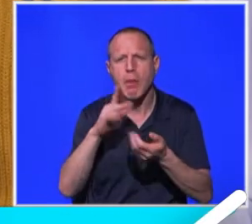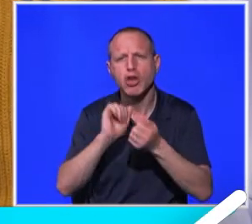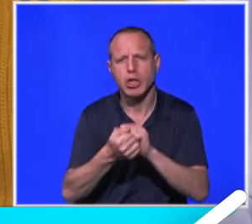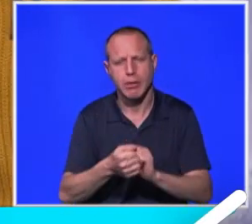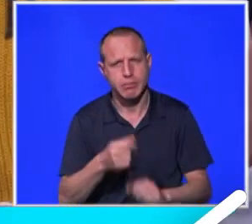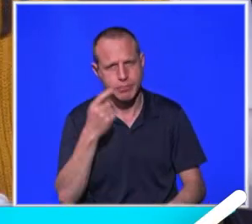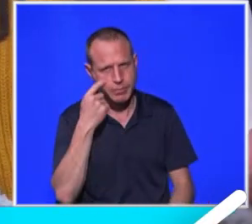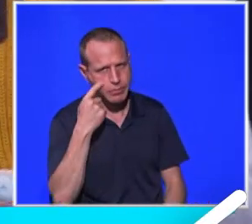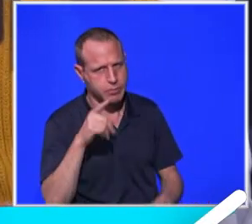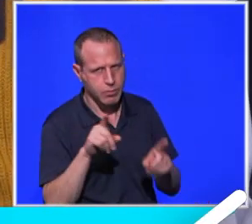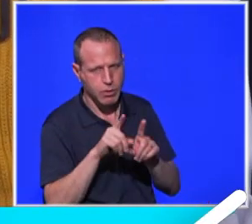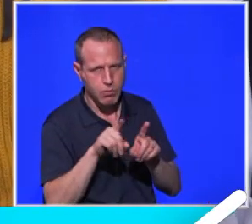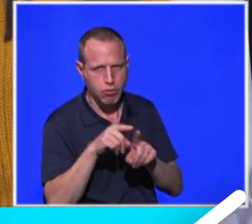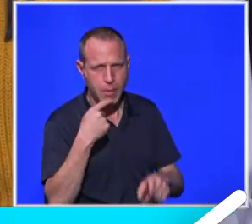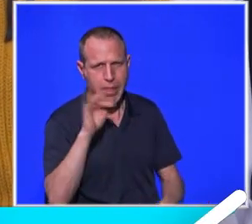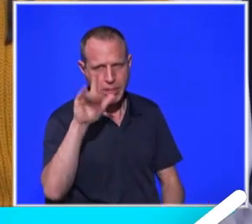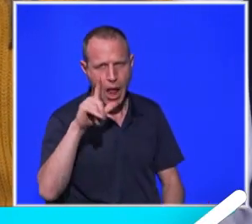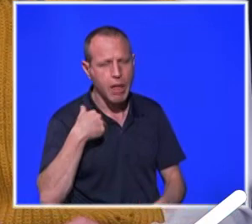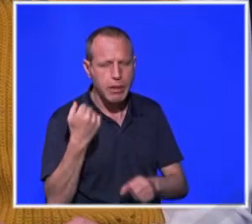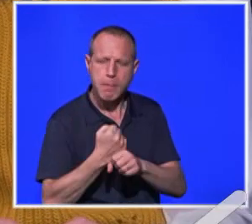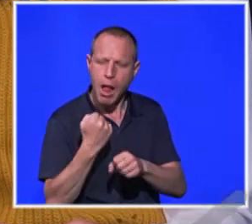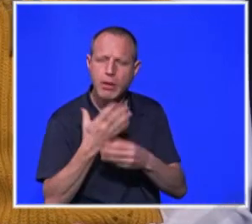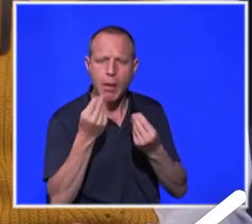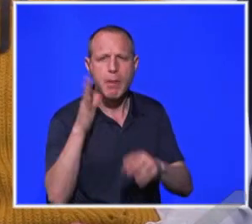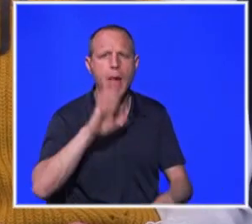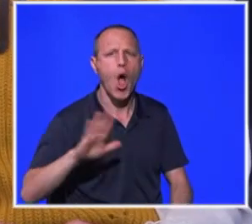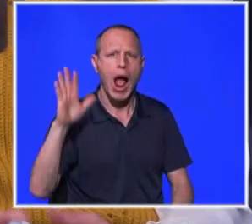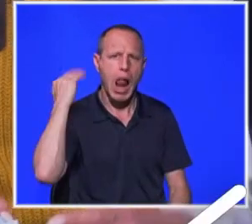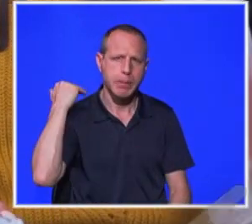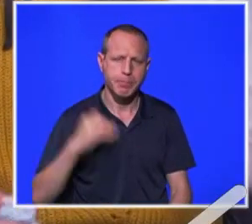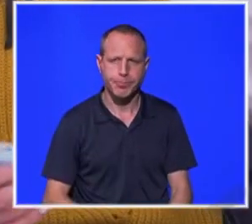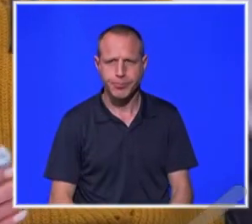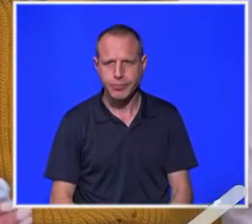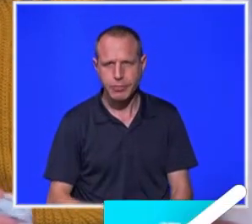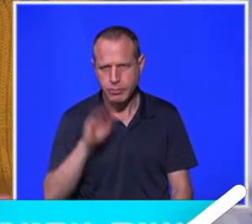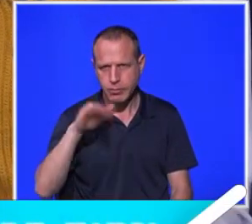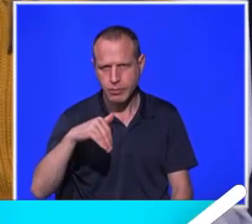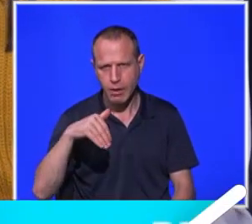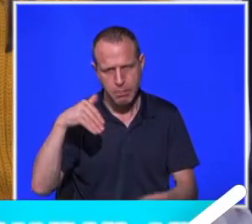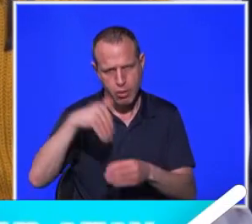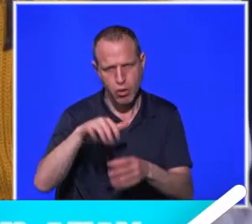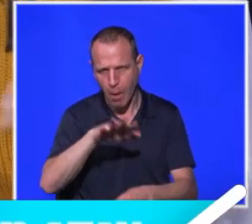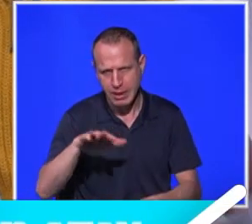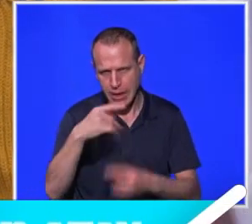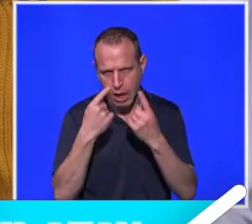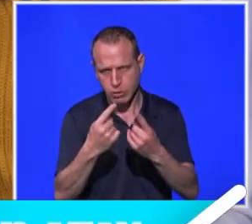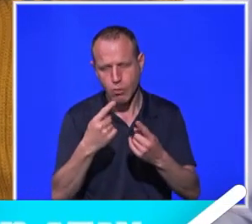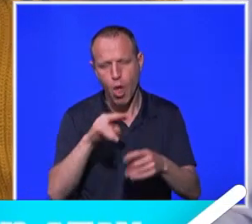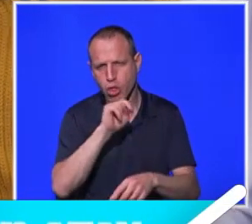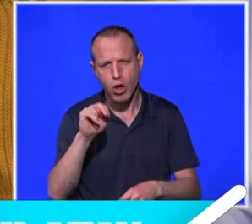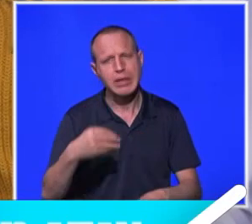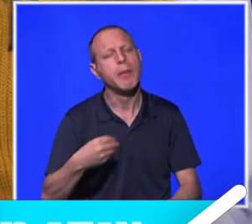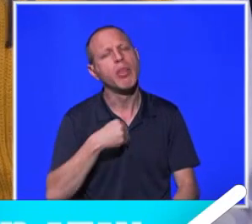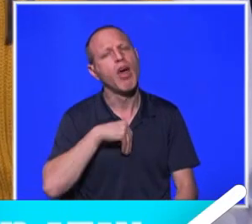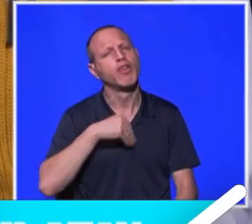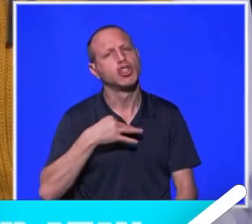תראה, אני, כמו שאמרת, אני באמת פעלתי הרבה מאחורי הקלעים. גם בתוך המגזר עצמו, הנושא הזה הוא בנפשי מאוד מאוד מאוד